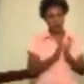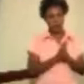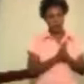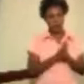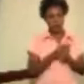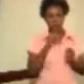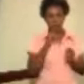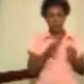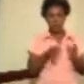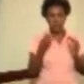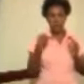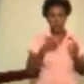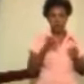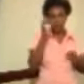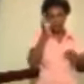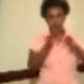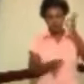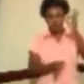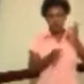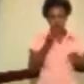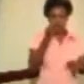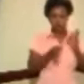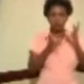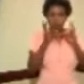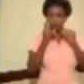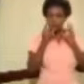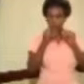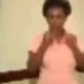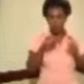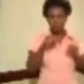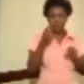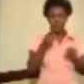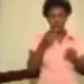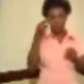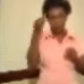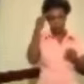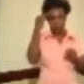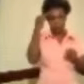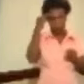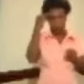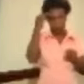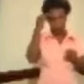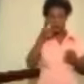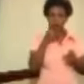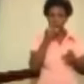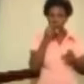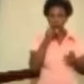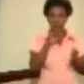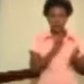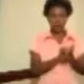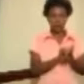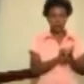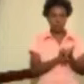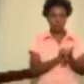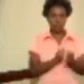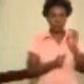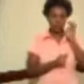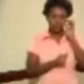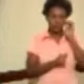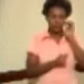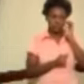pas dans la haute cour de justice. Montrez-vous. Que dans votre coup de vue, c'est ce qu'on connaît, puis il va passer, non, fait, ouais. Non, pas du tout. Allez, ouais, vous, à terre, que me connaît pas, c'est là. Ne répondez pas, attendez.